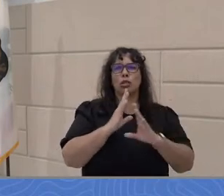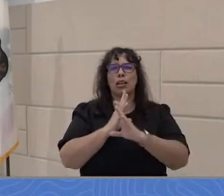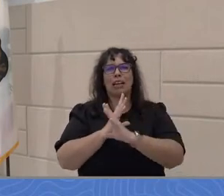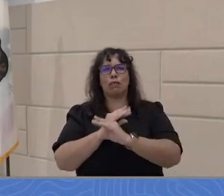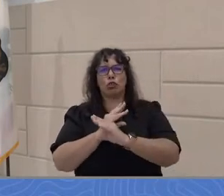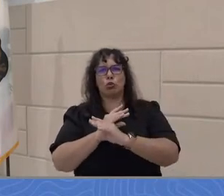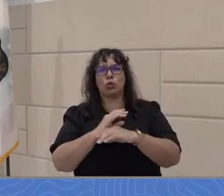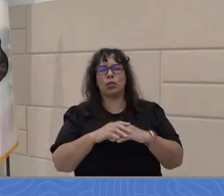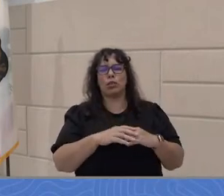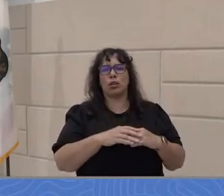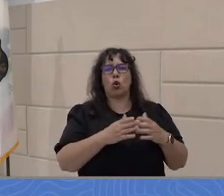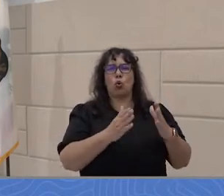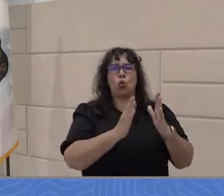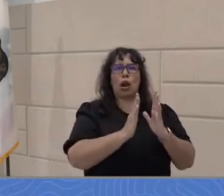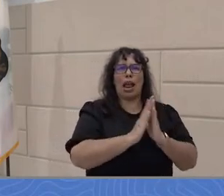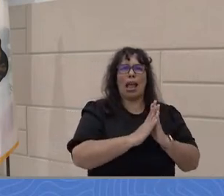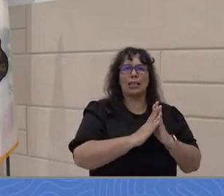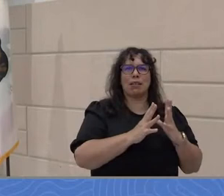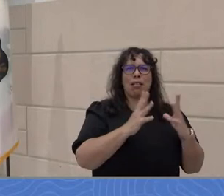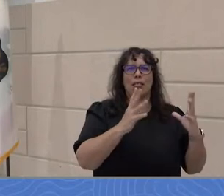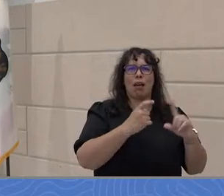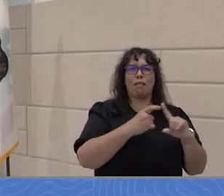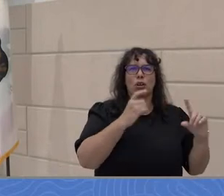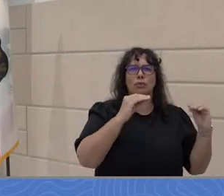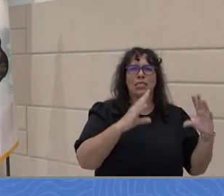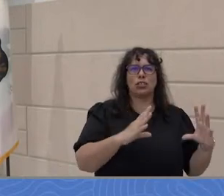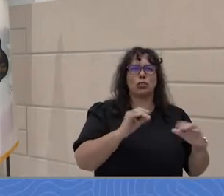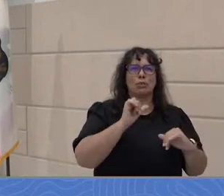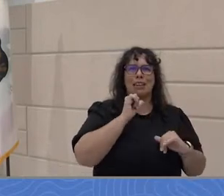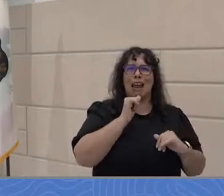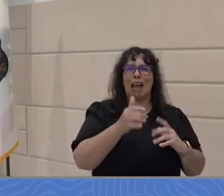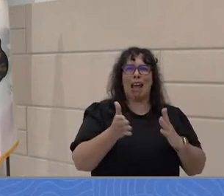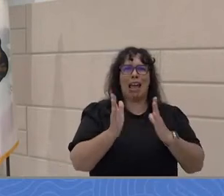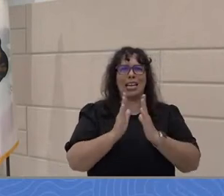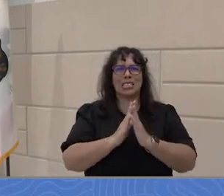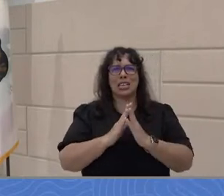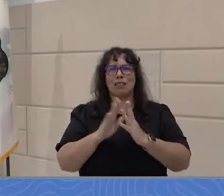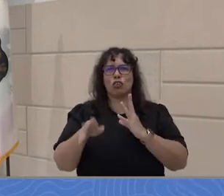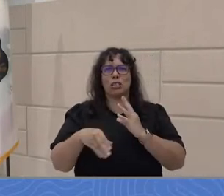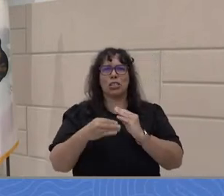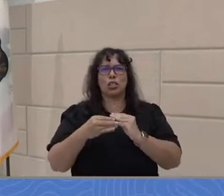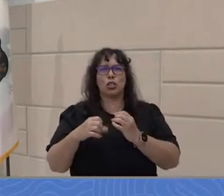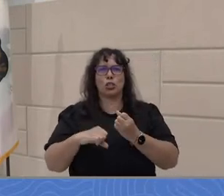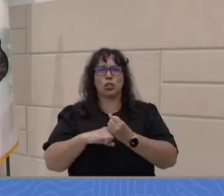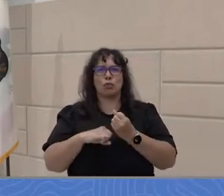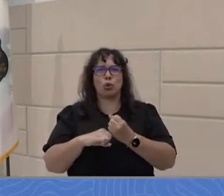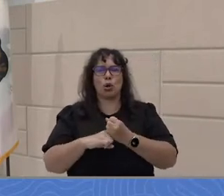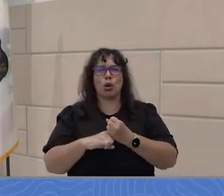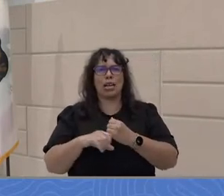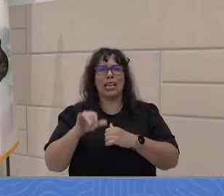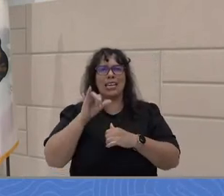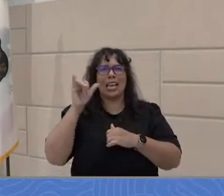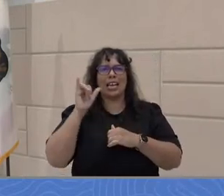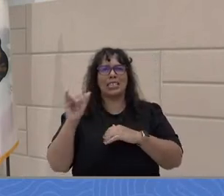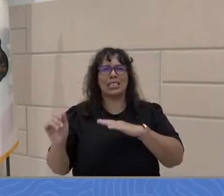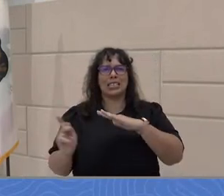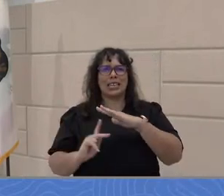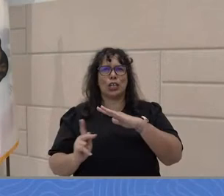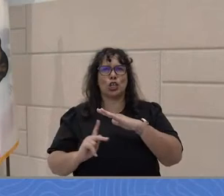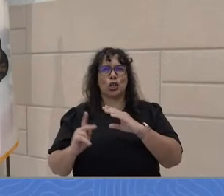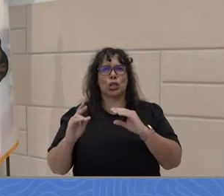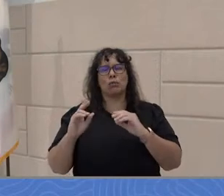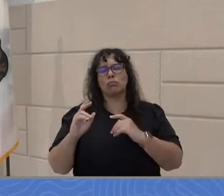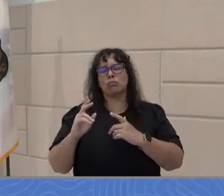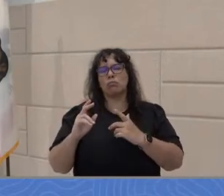សូមឲ្យយើងយកចិត្តទុកដាក់ទៅកាន់គ្រូហើយក៏ដើម្បីឲ្យគ្រូបំពេញកិច្ចការក៏ប៉ុន្តែអត់មាន